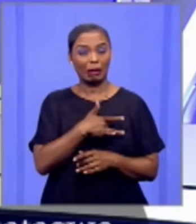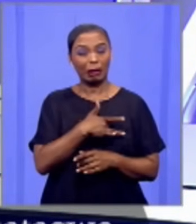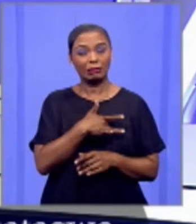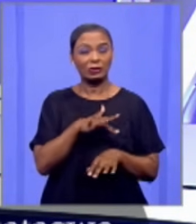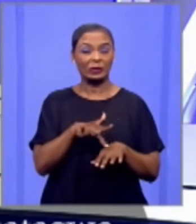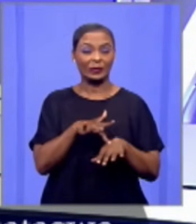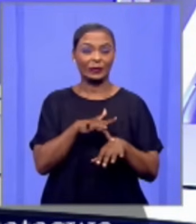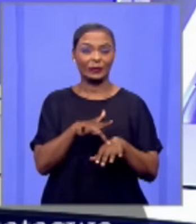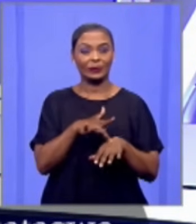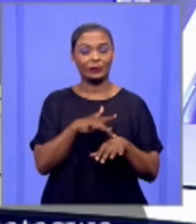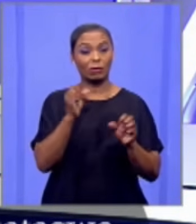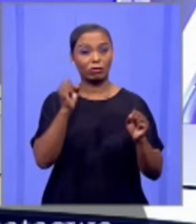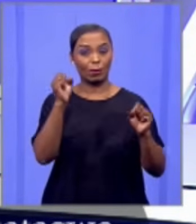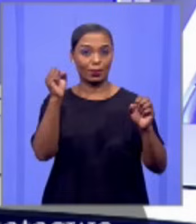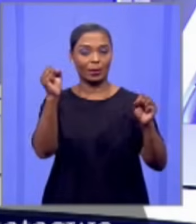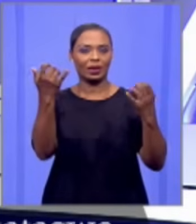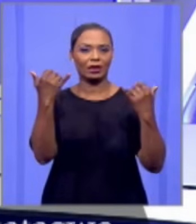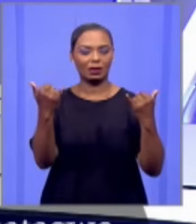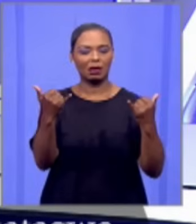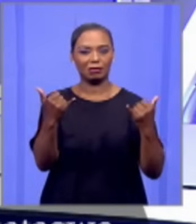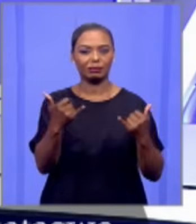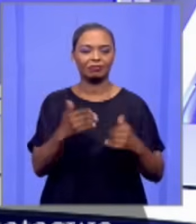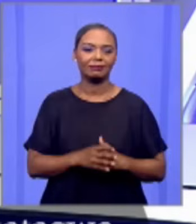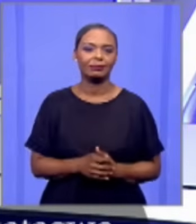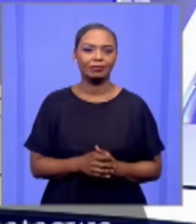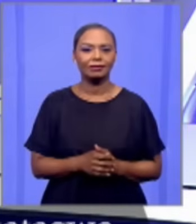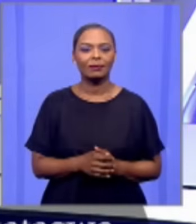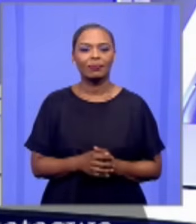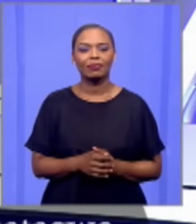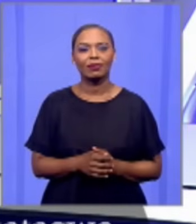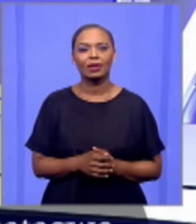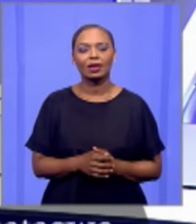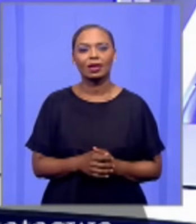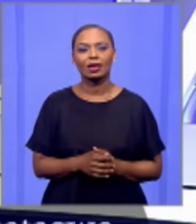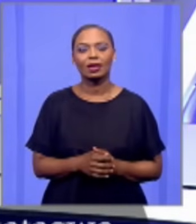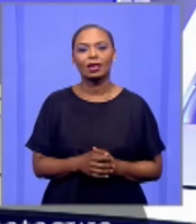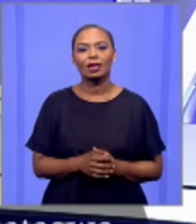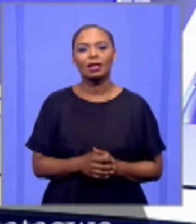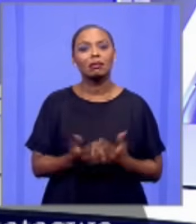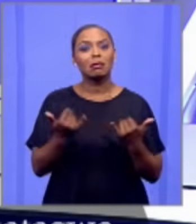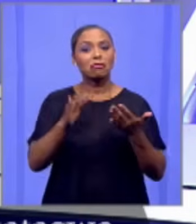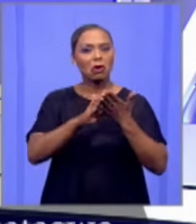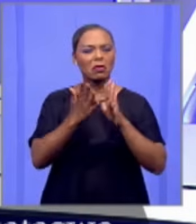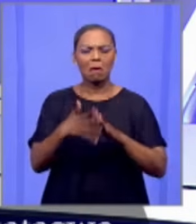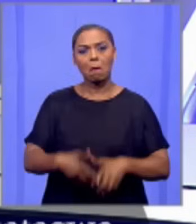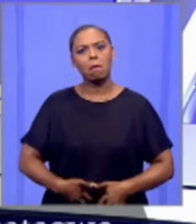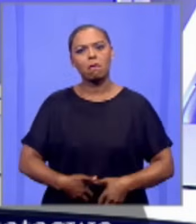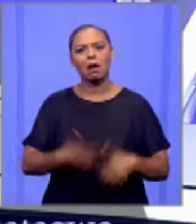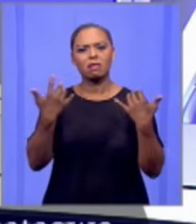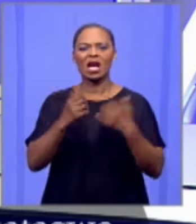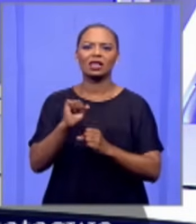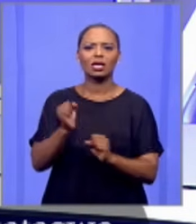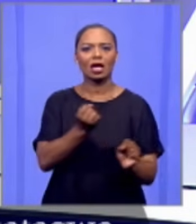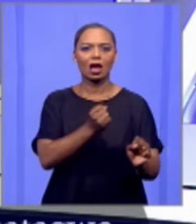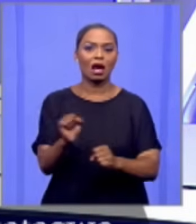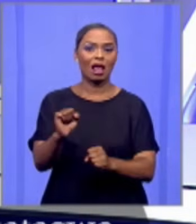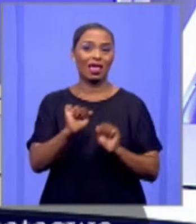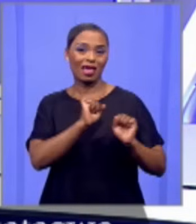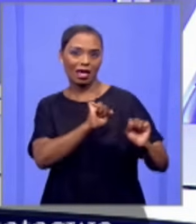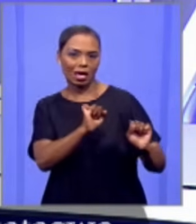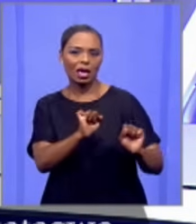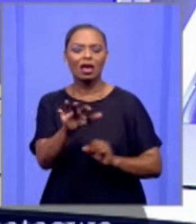ye latelago e ka ama ba bangwe maikutlo. Badudi bao ba lego bogale ka Senegal ka Free State ba nyaka